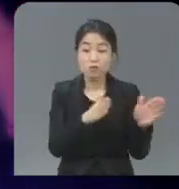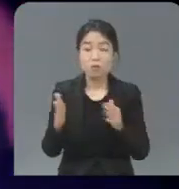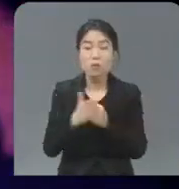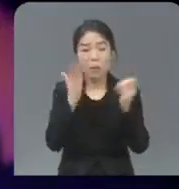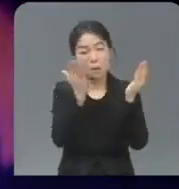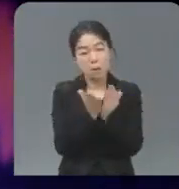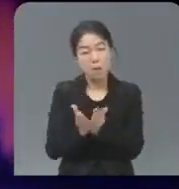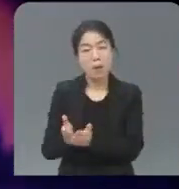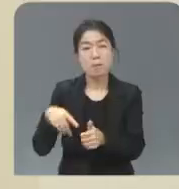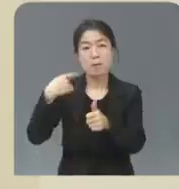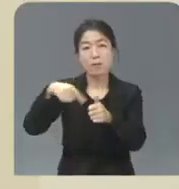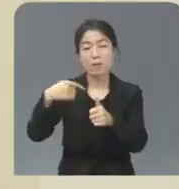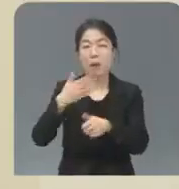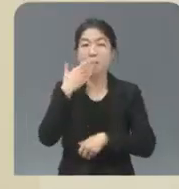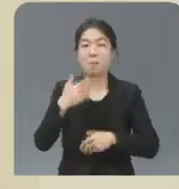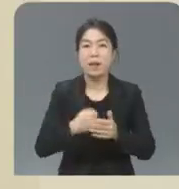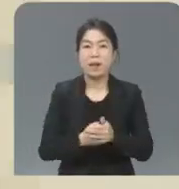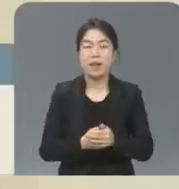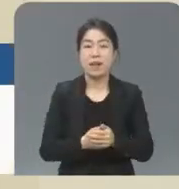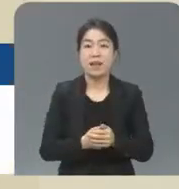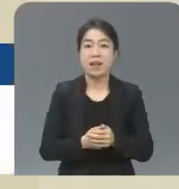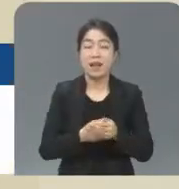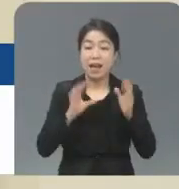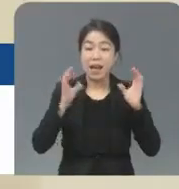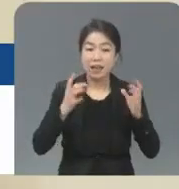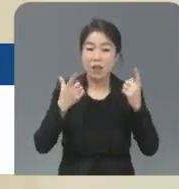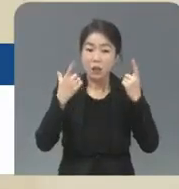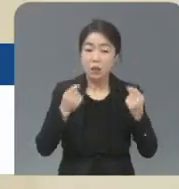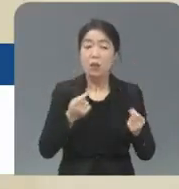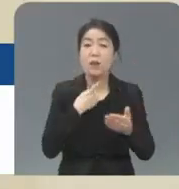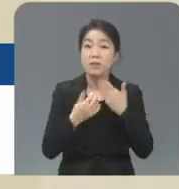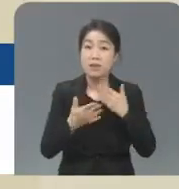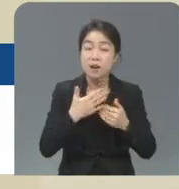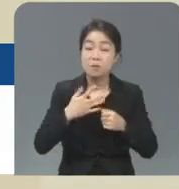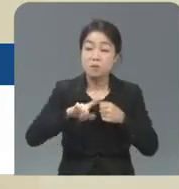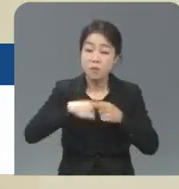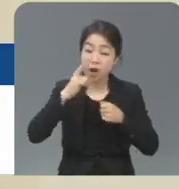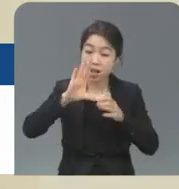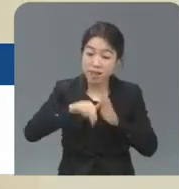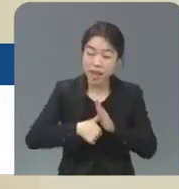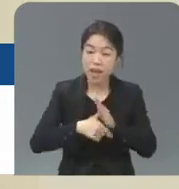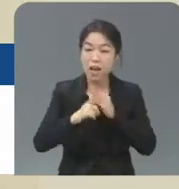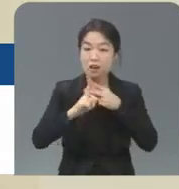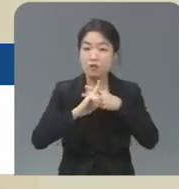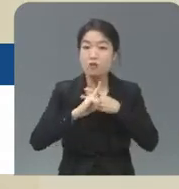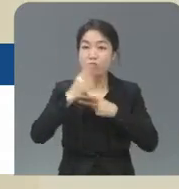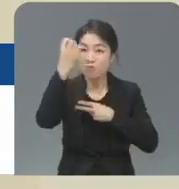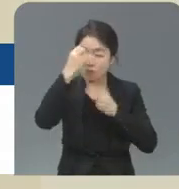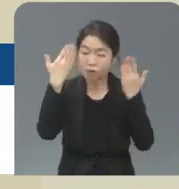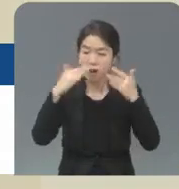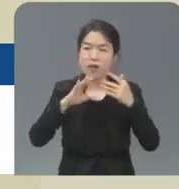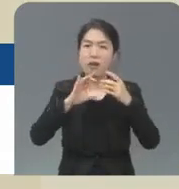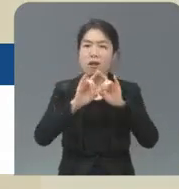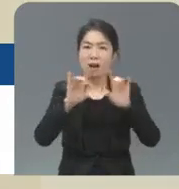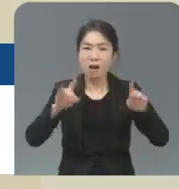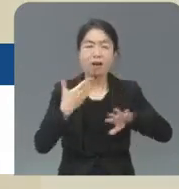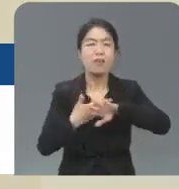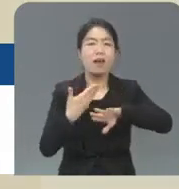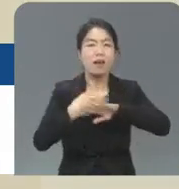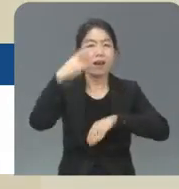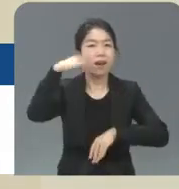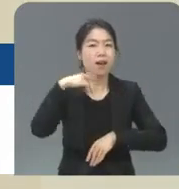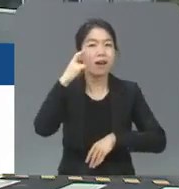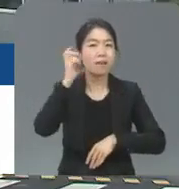교육이 가능합니다. 아이들이 같은 체험물을 초등학교 와서 배울 때랑 중학교, 고등학교 와서 할 때랑 느낌이 전혀 다를